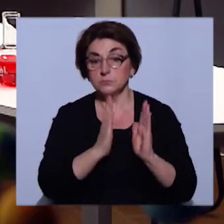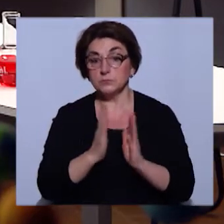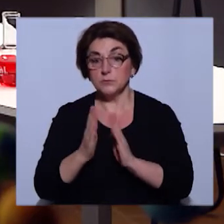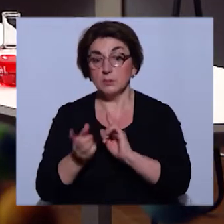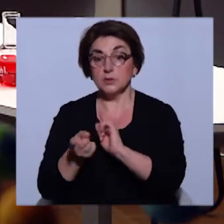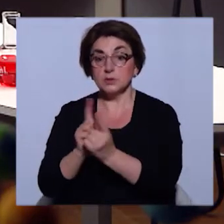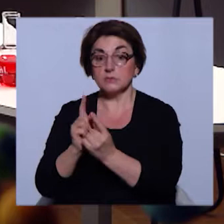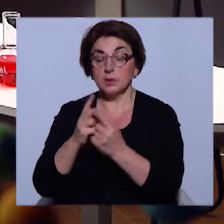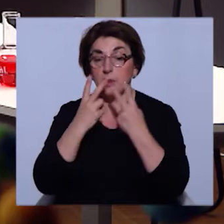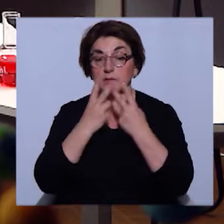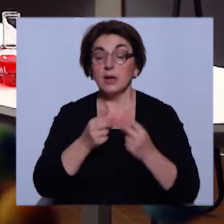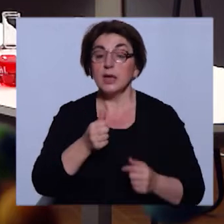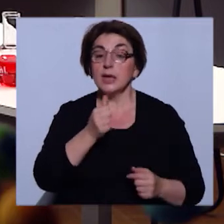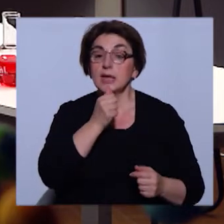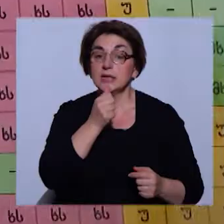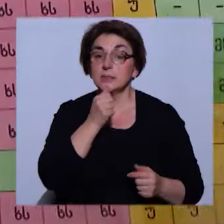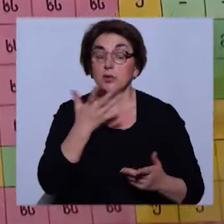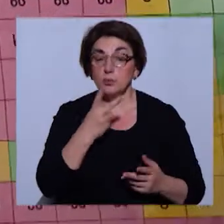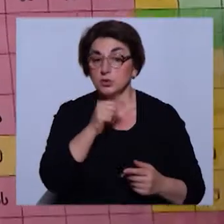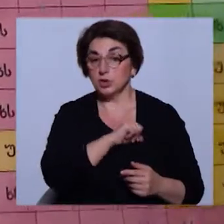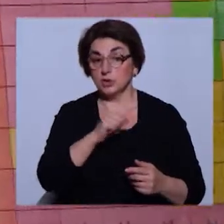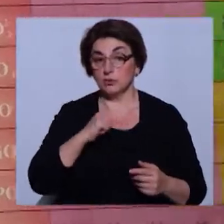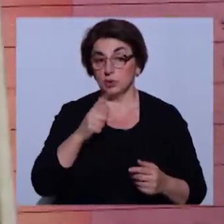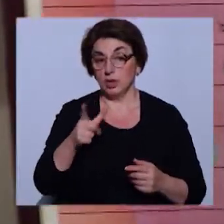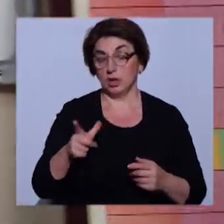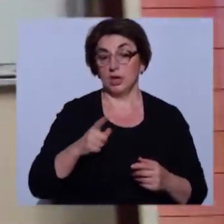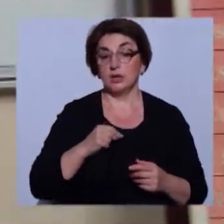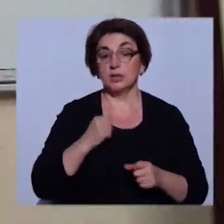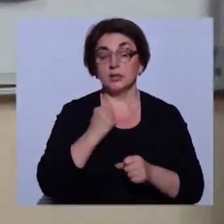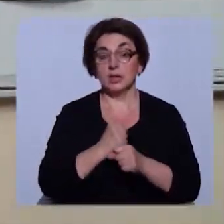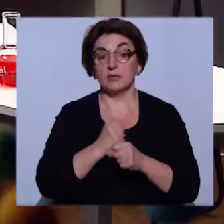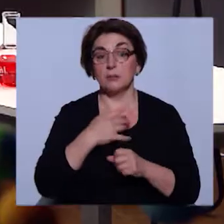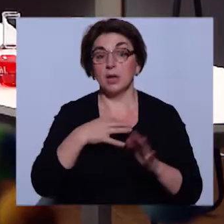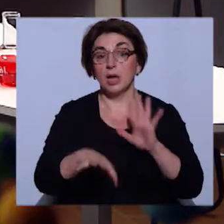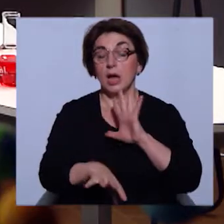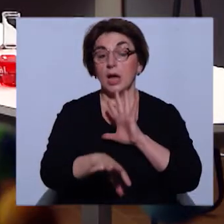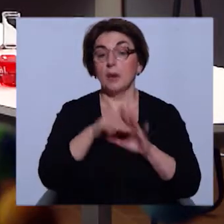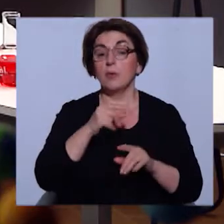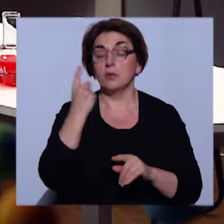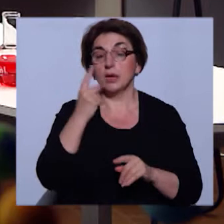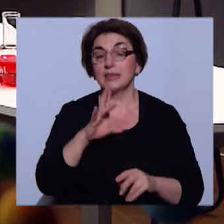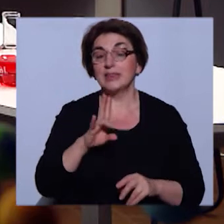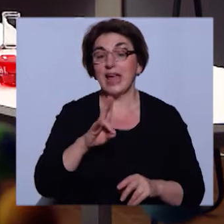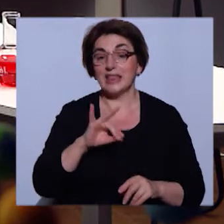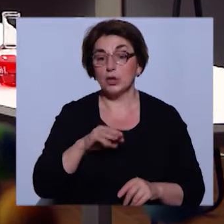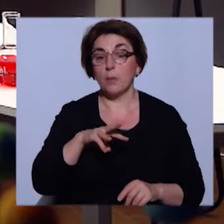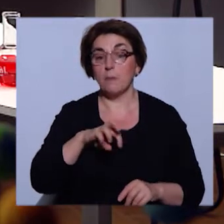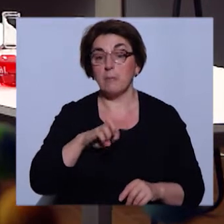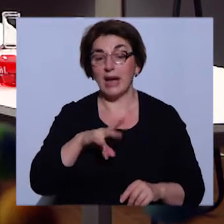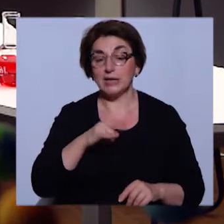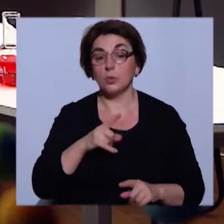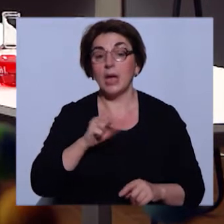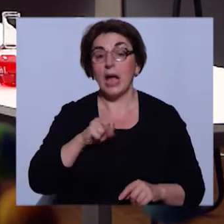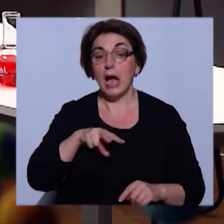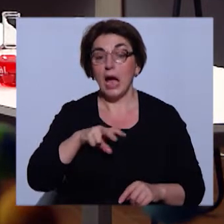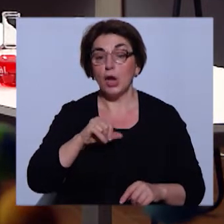დამანახებს ექსპერიმენტი, რომელიც მინდა შენი თვალით დაინახო. ესე იგი, მე ამოვიღე ფრაგმენტი, ნატრიუმი, მაგნიუმი,